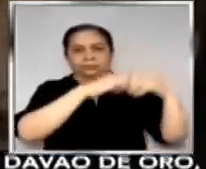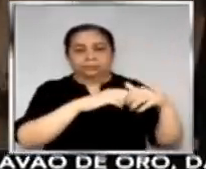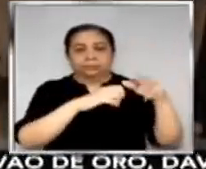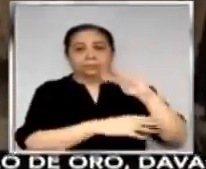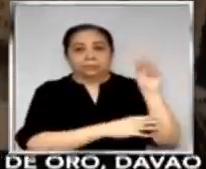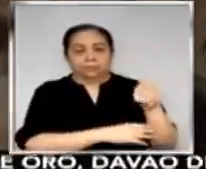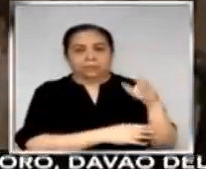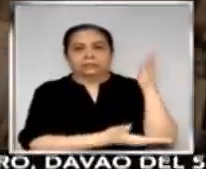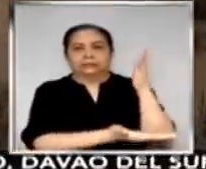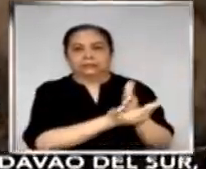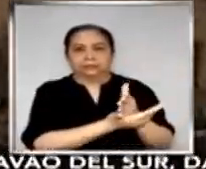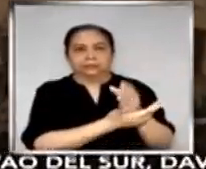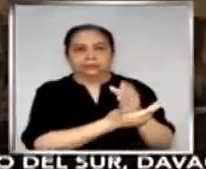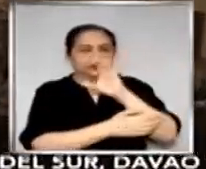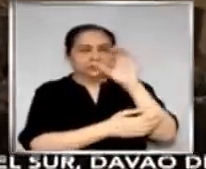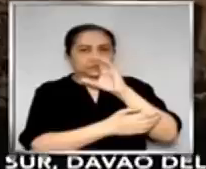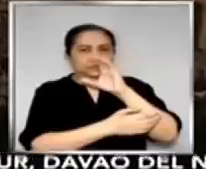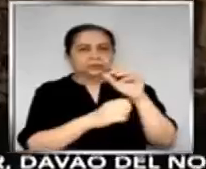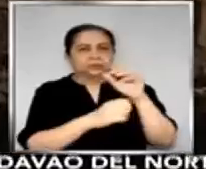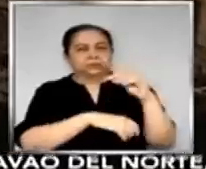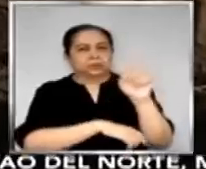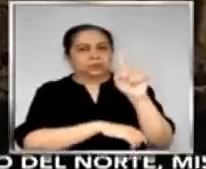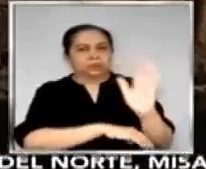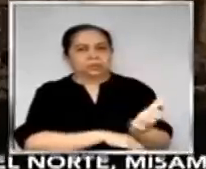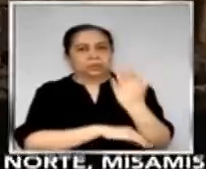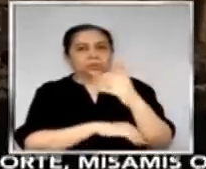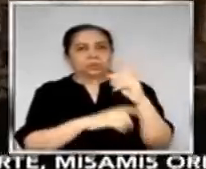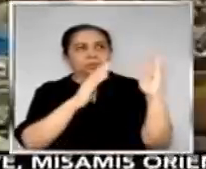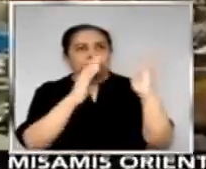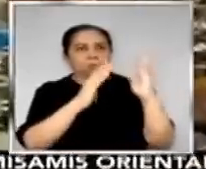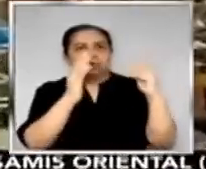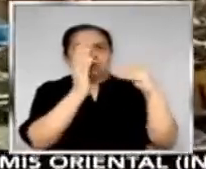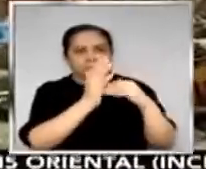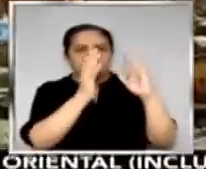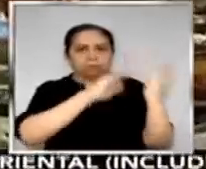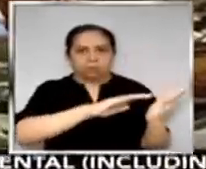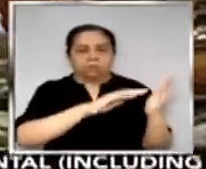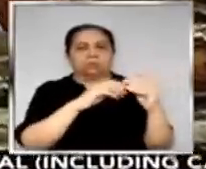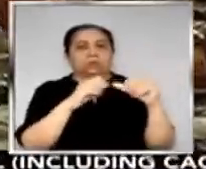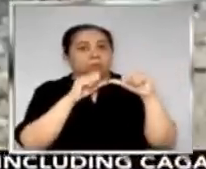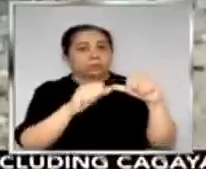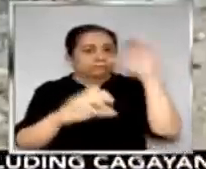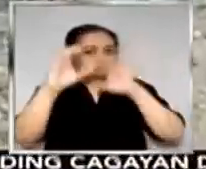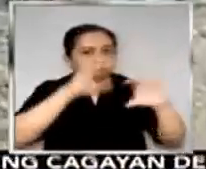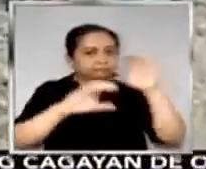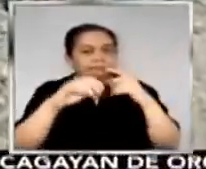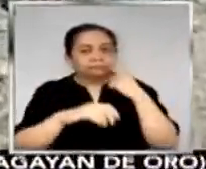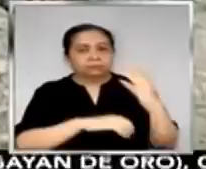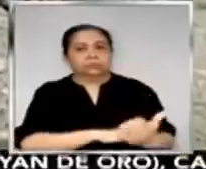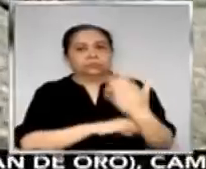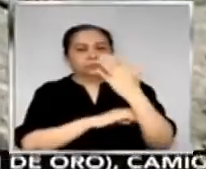ang paghahanap bandang alauna ng madaling araw nang biglang gumalaw na naman ang gusali. Nang ituloy ang paghahanap kaninang umaga, bangkay na